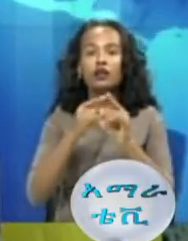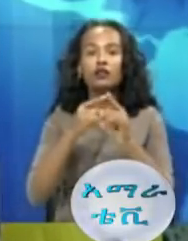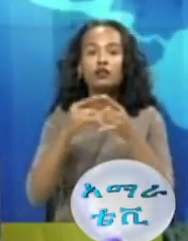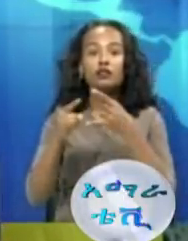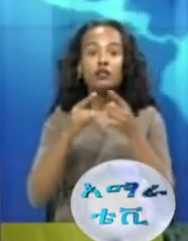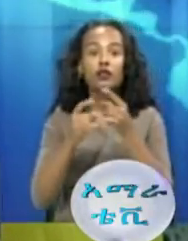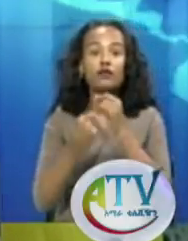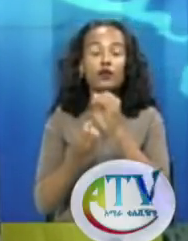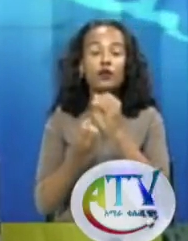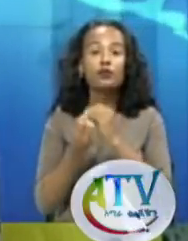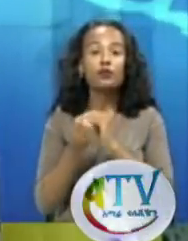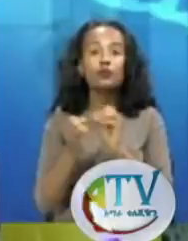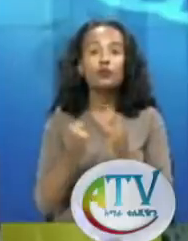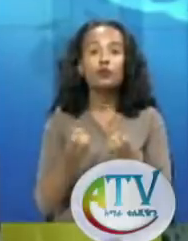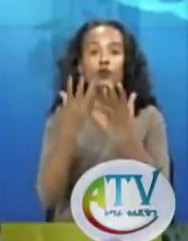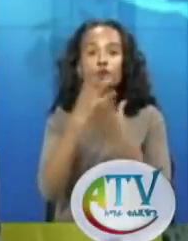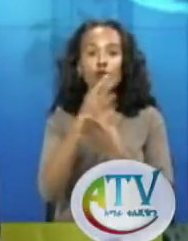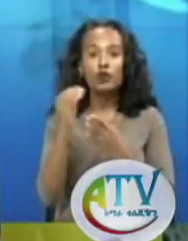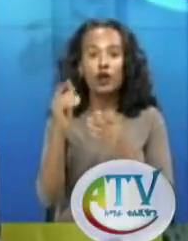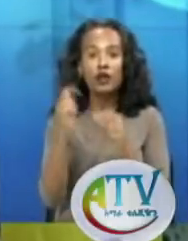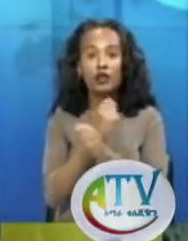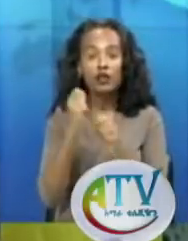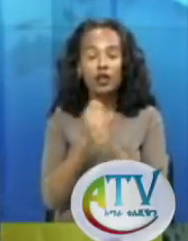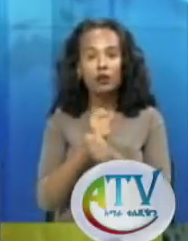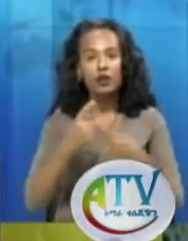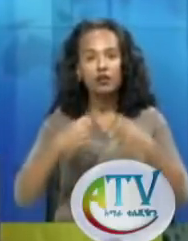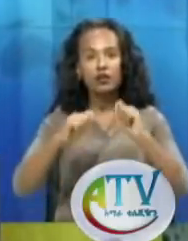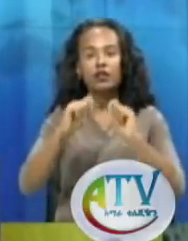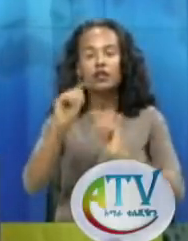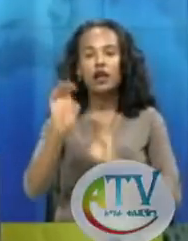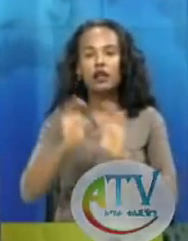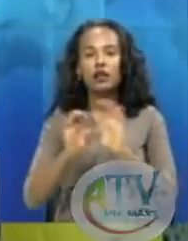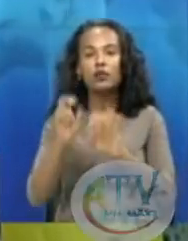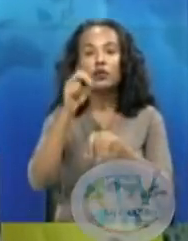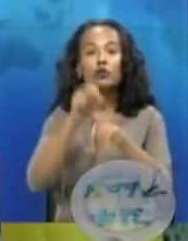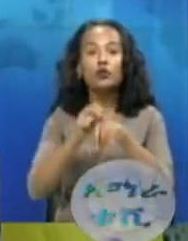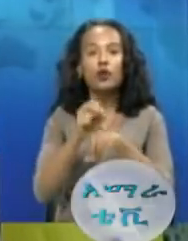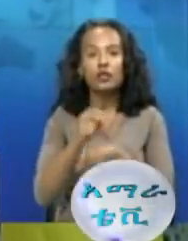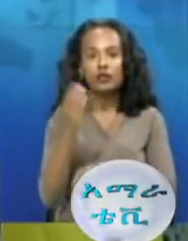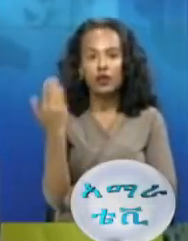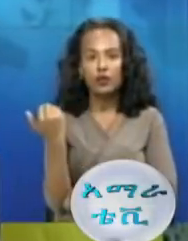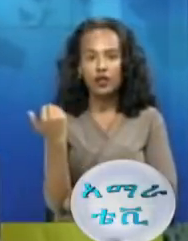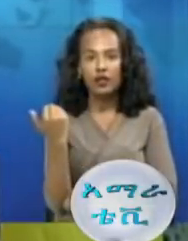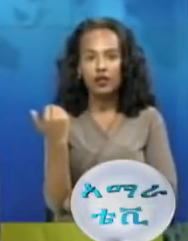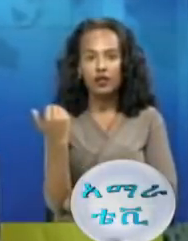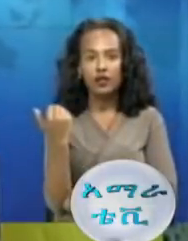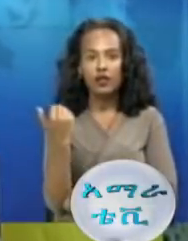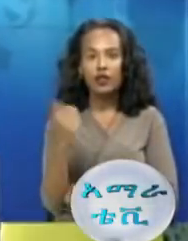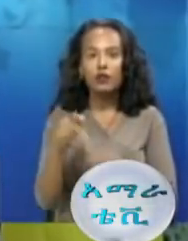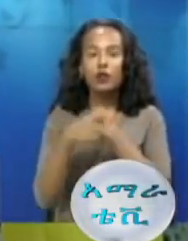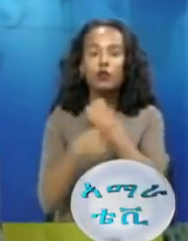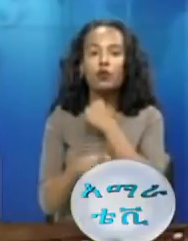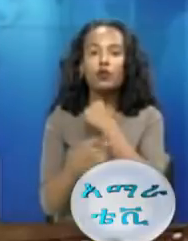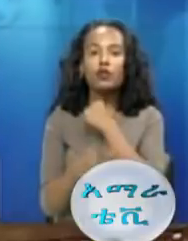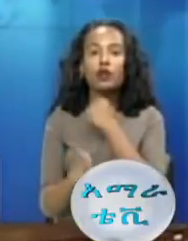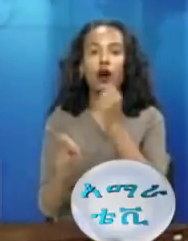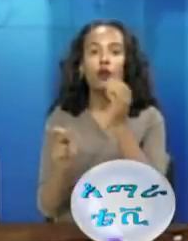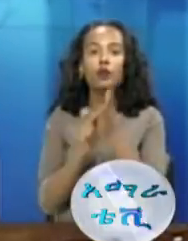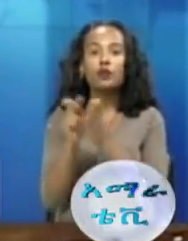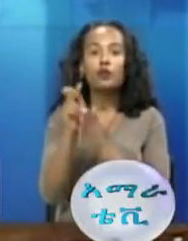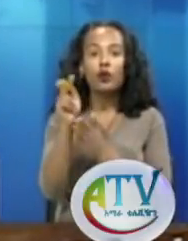በሆነ መልኩ እንዲተገበር ጥረት ያደረግንበት ወቅት ነበር። በፖለቲካ